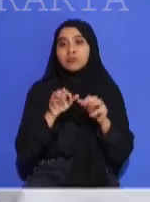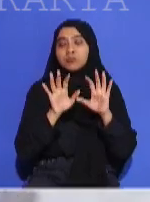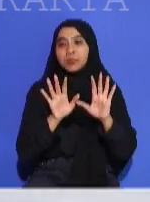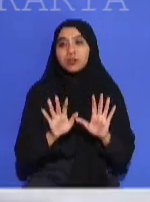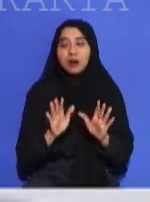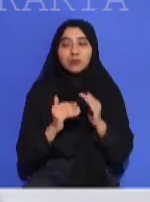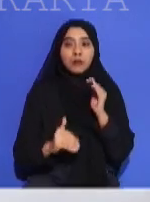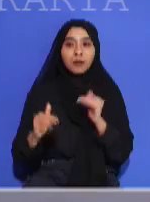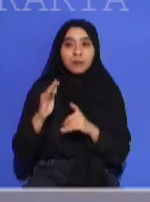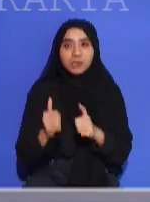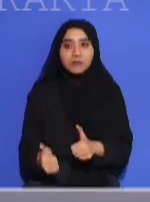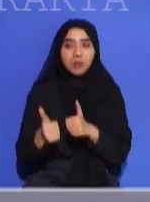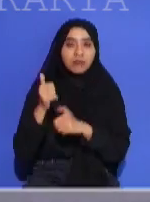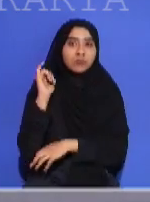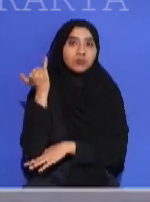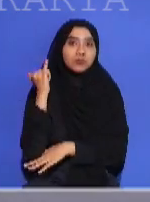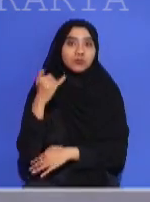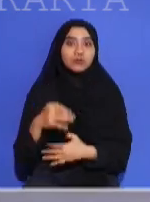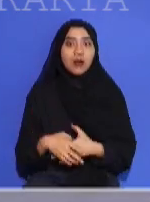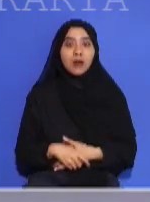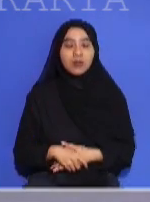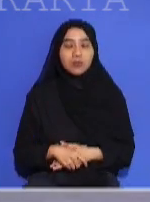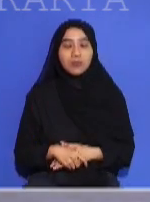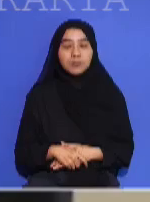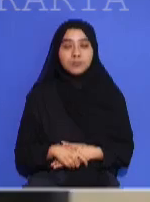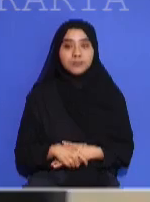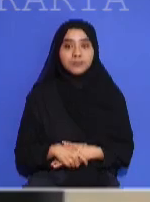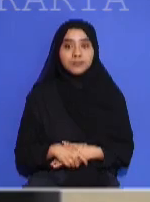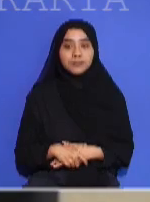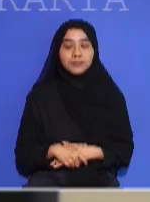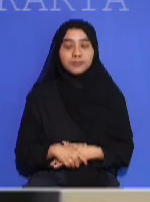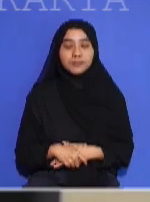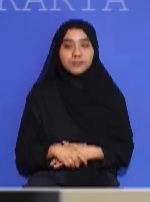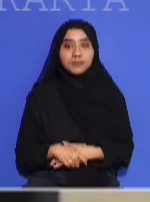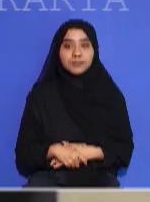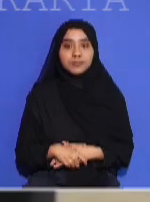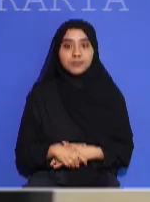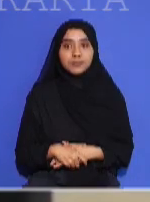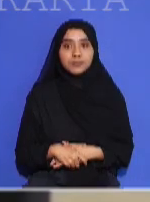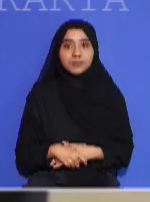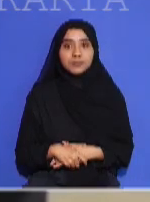Daerah Istimewa Yogyakarta. Demikian Agung Nugroho dan Herdian Giri, TVRI Yogyakarta, melaporkan.